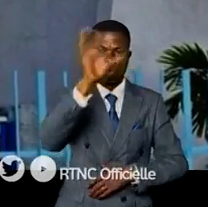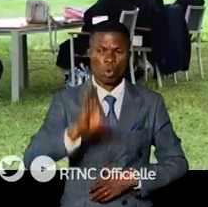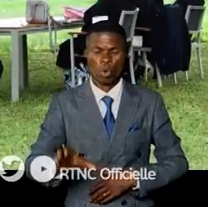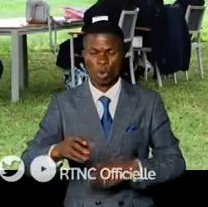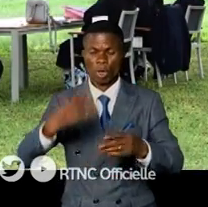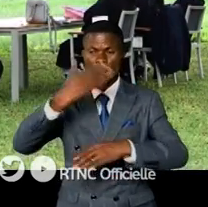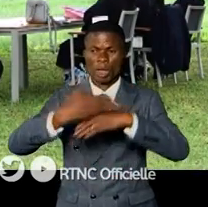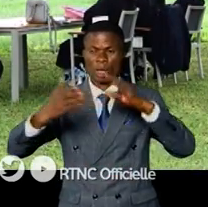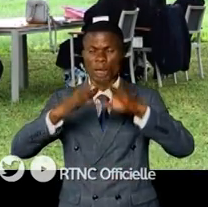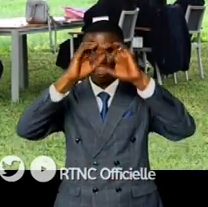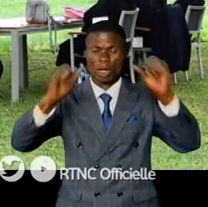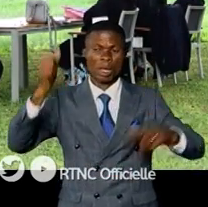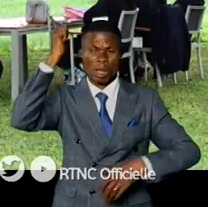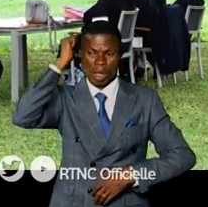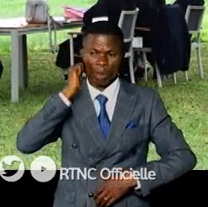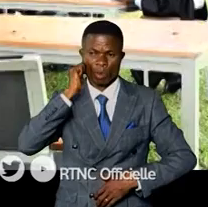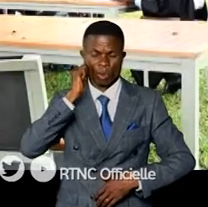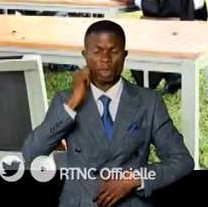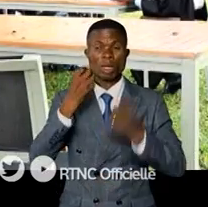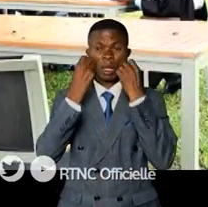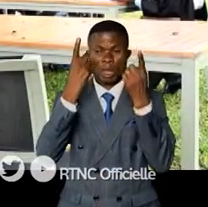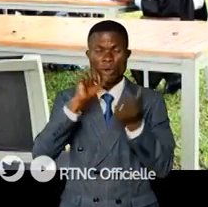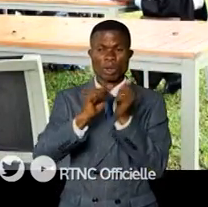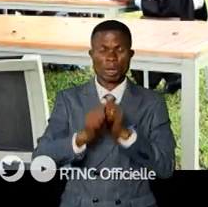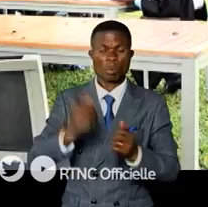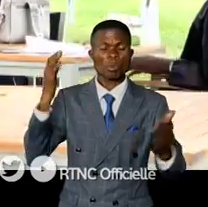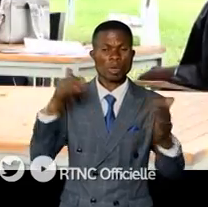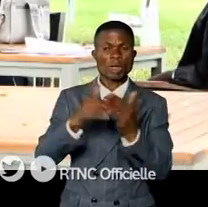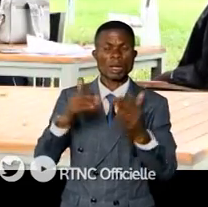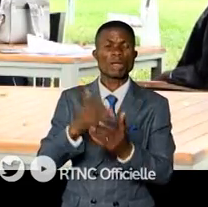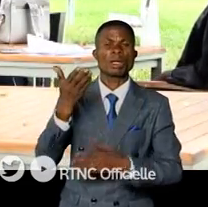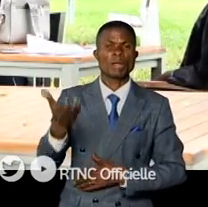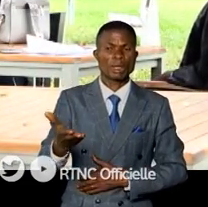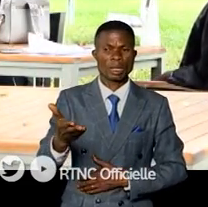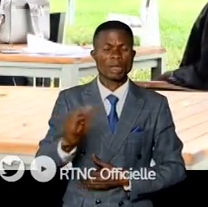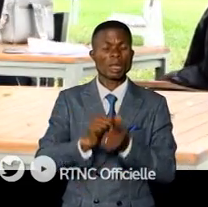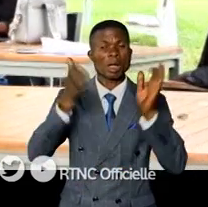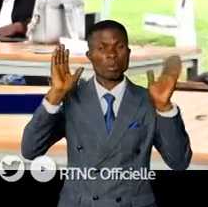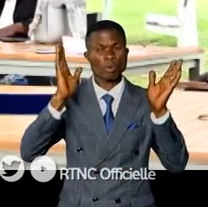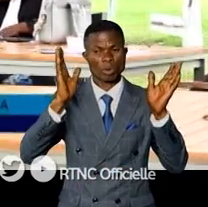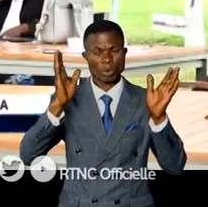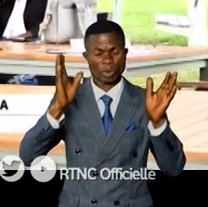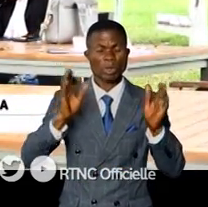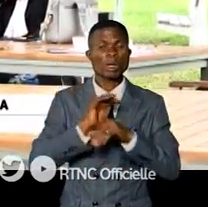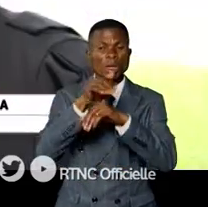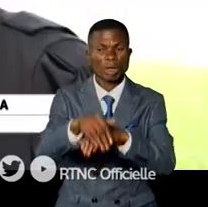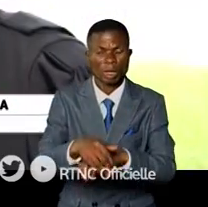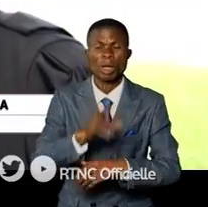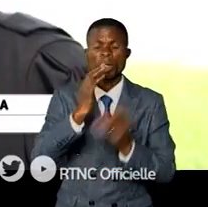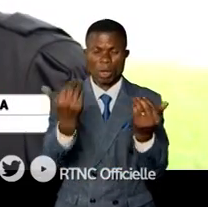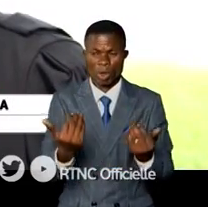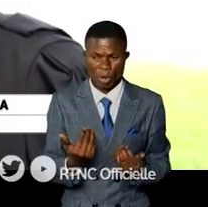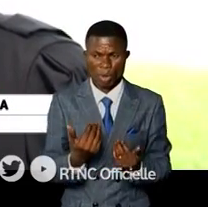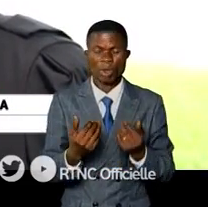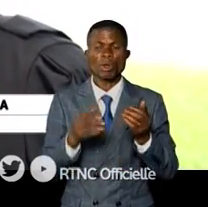chantier naval de Chanik, sont également impactées par cette urbanisation incontrôlée. Il est très dangereux de vouloir contredire la volonté d'un